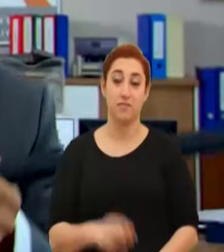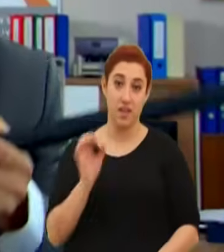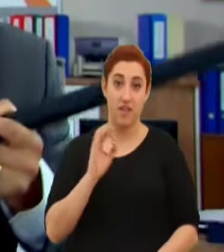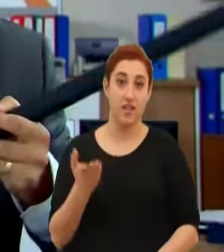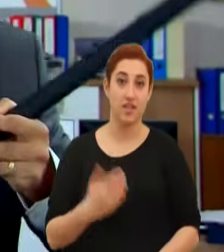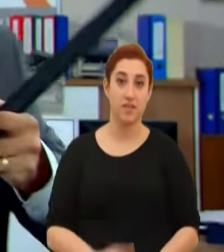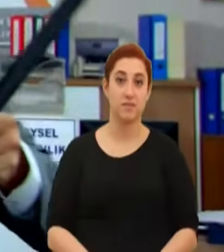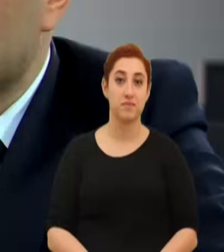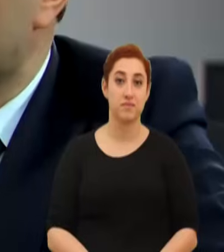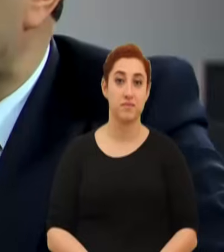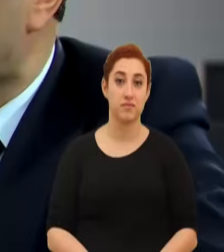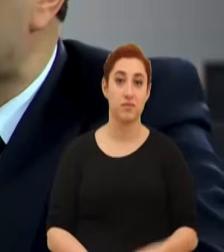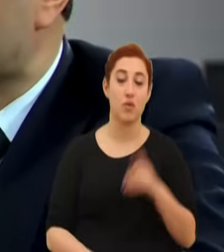Evet.